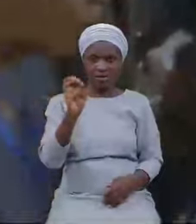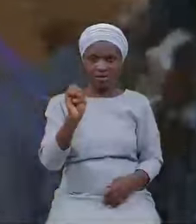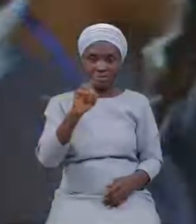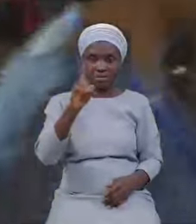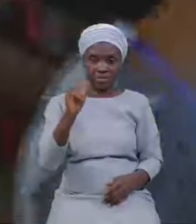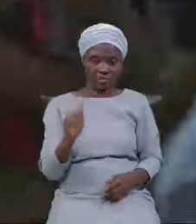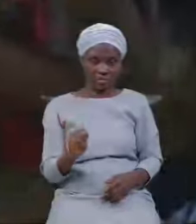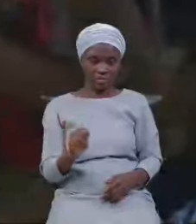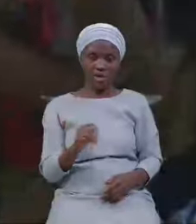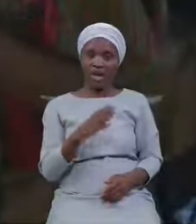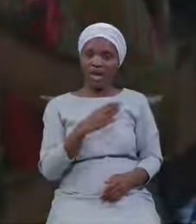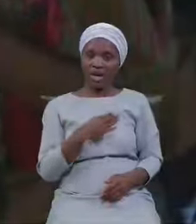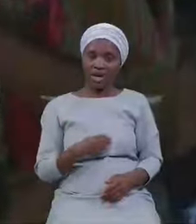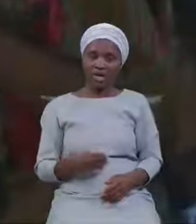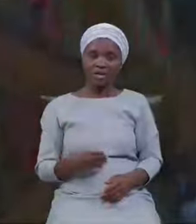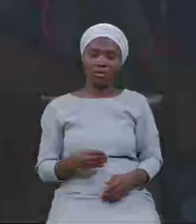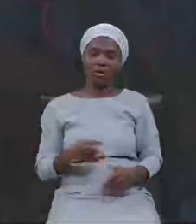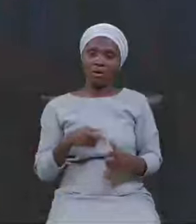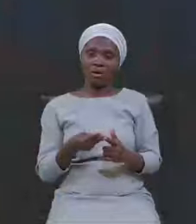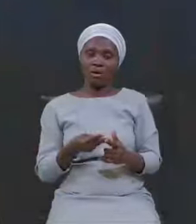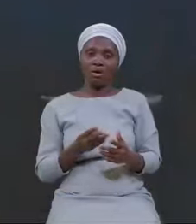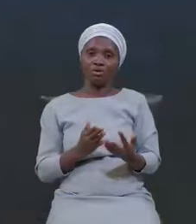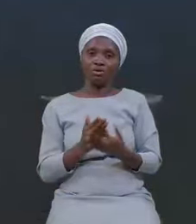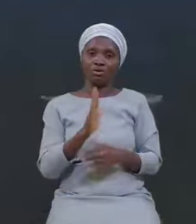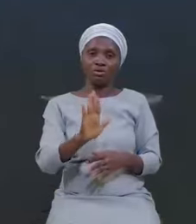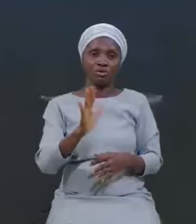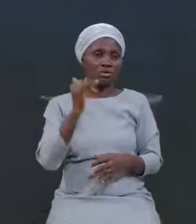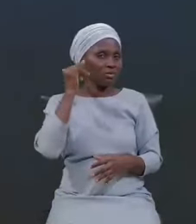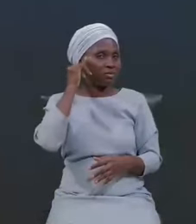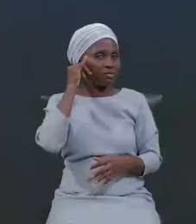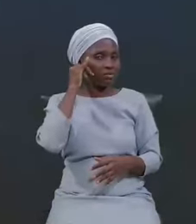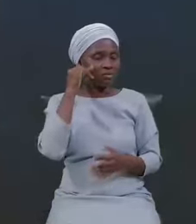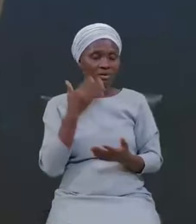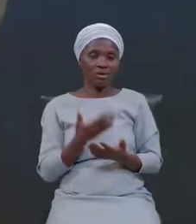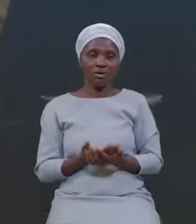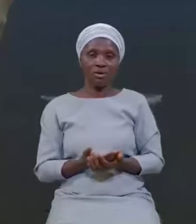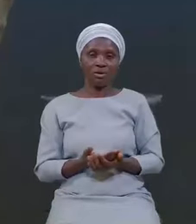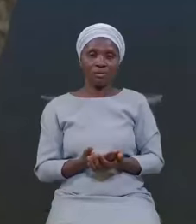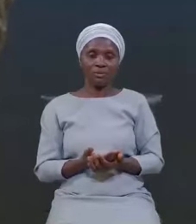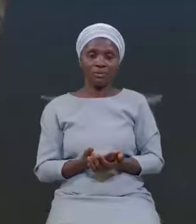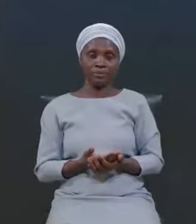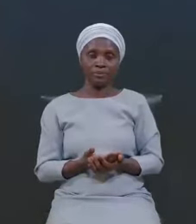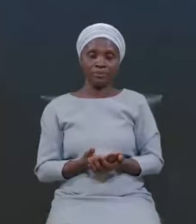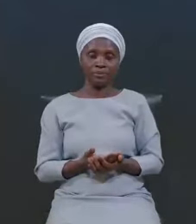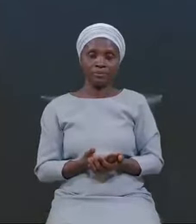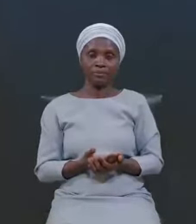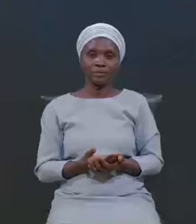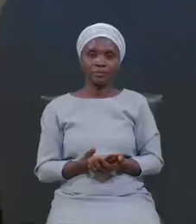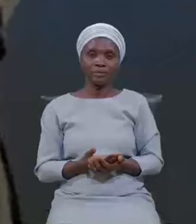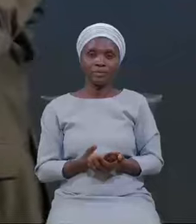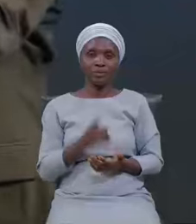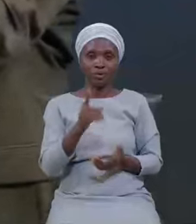pour nous permettre de savoir que vous avez pris la décision importante ce soir de suivre le